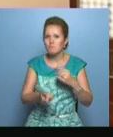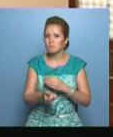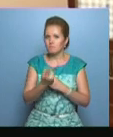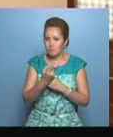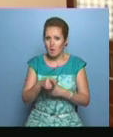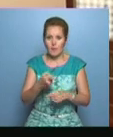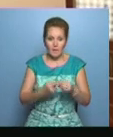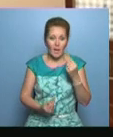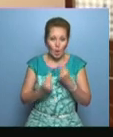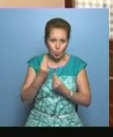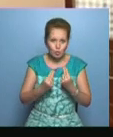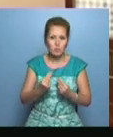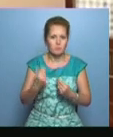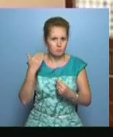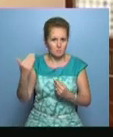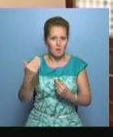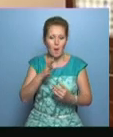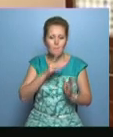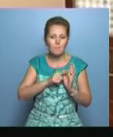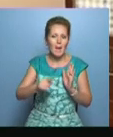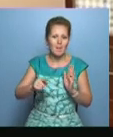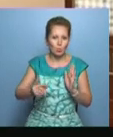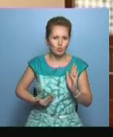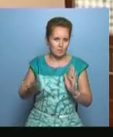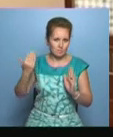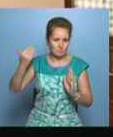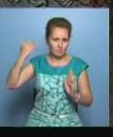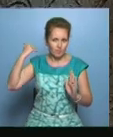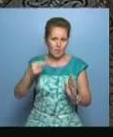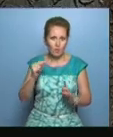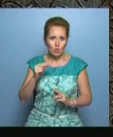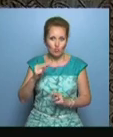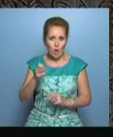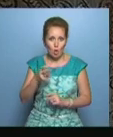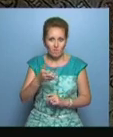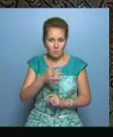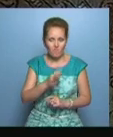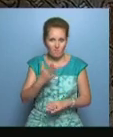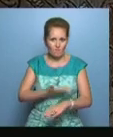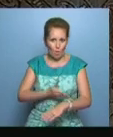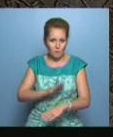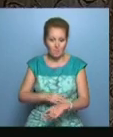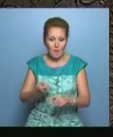эти игрушки относятся к периоду жизни Чайковских в Воткинске. И можно себе представить,